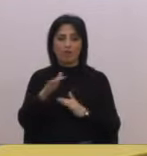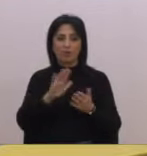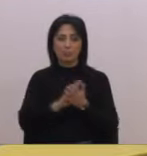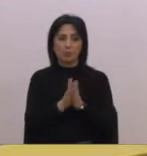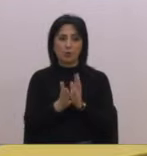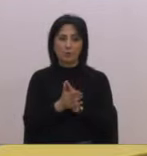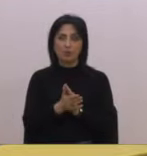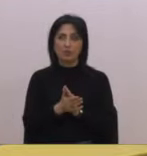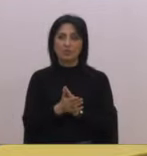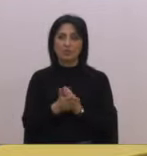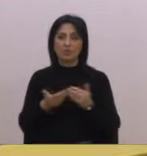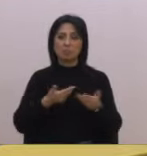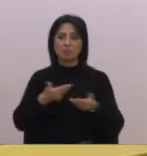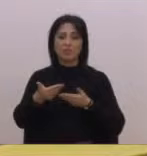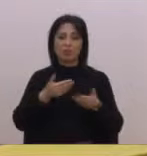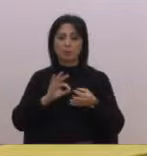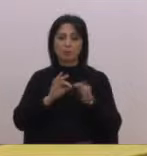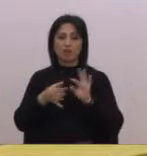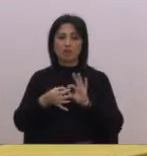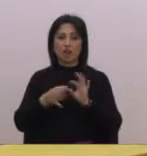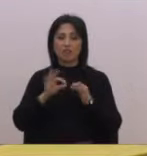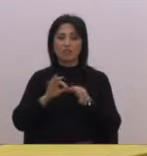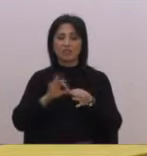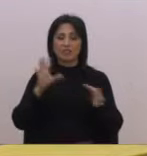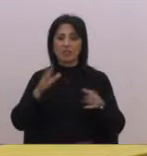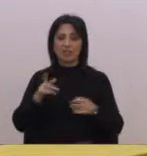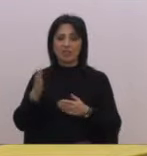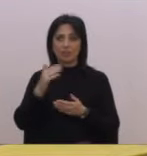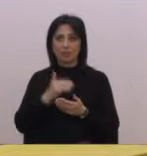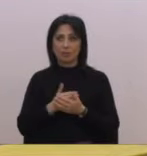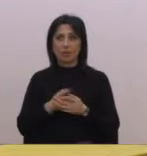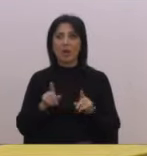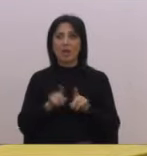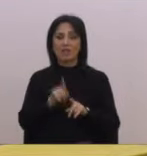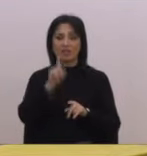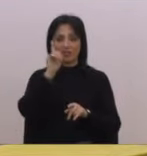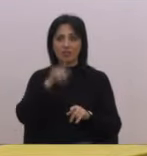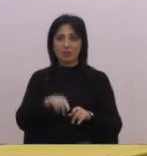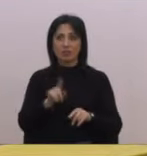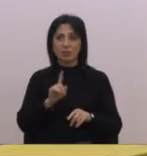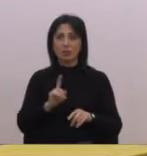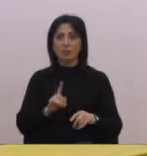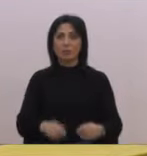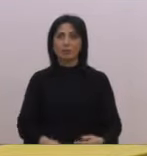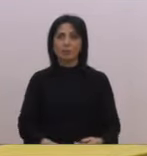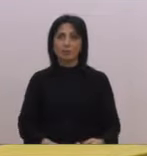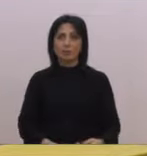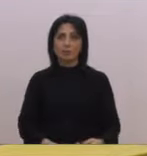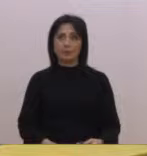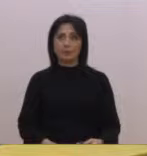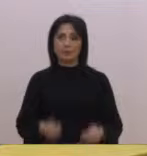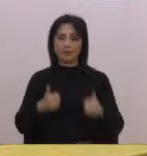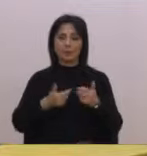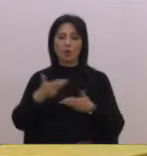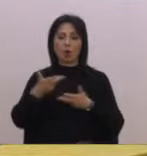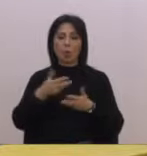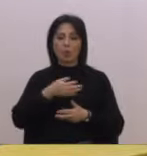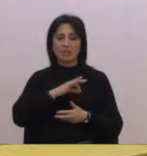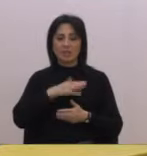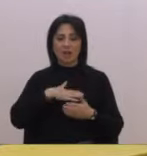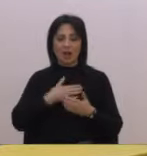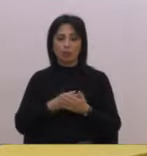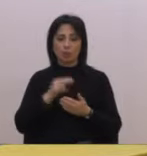პირობებში, მიწოდების ჯაჭვების წყვეთის პირობებში და ასე შემდეგ. ასევე თქვენ იცით, რომ ეს კონკურენციის სააგენტოს